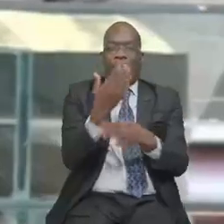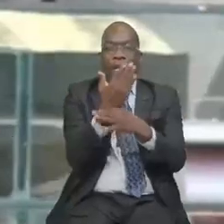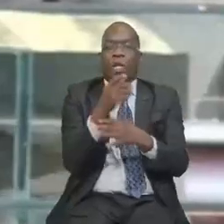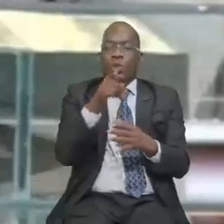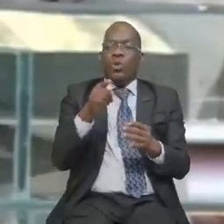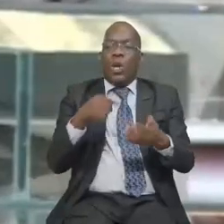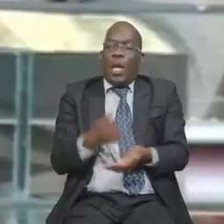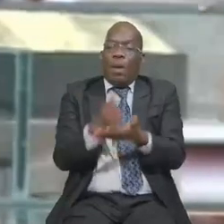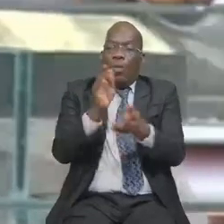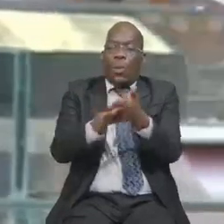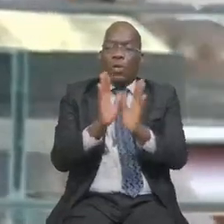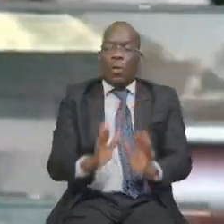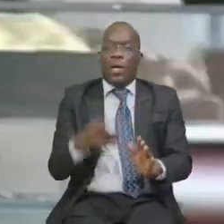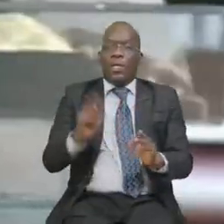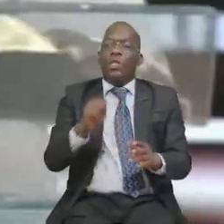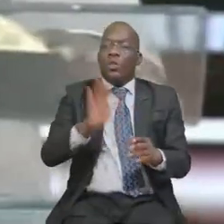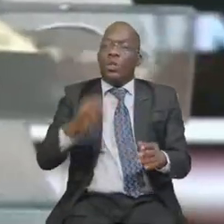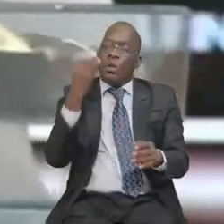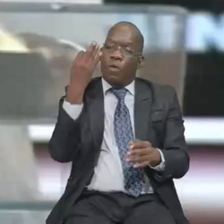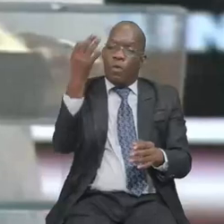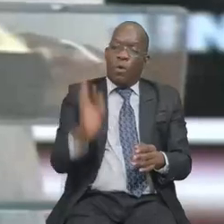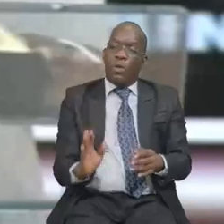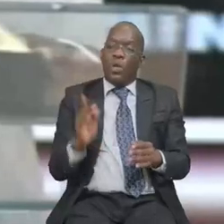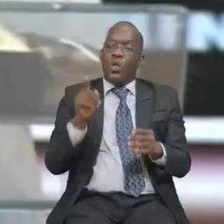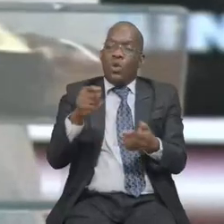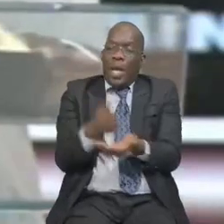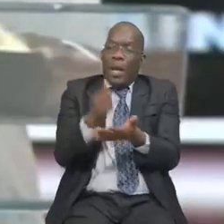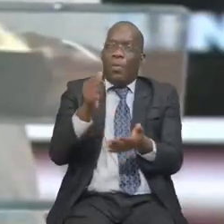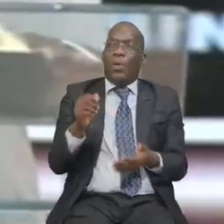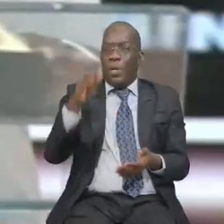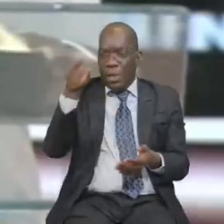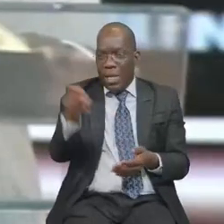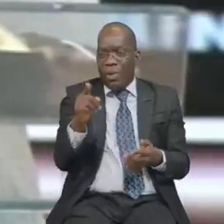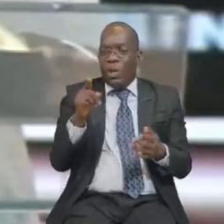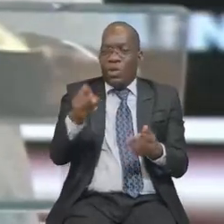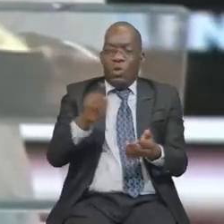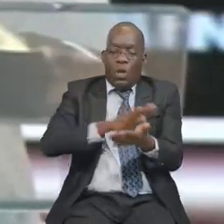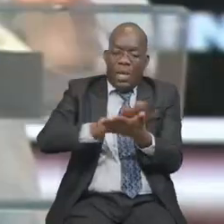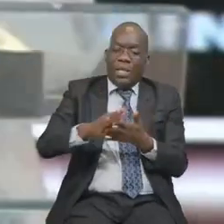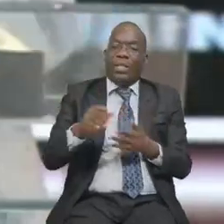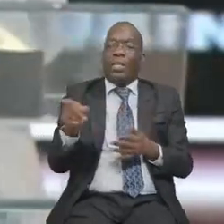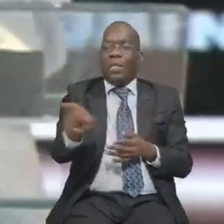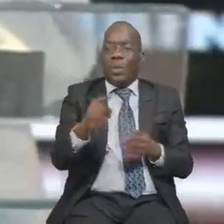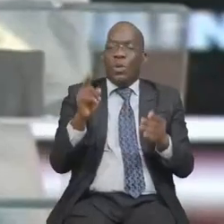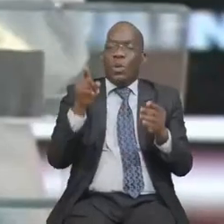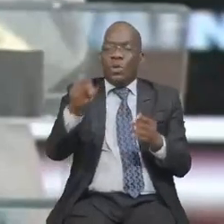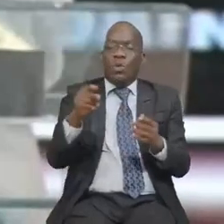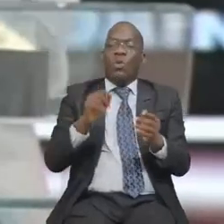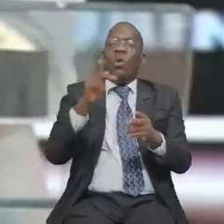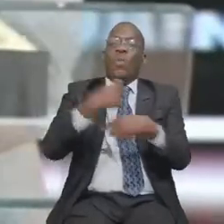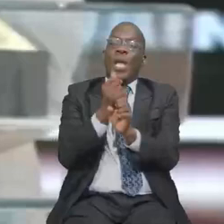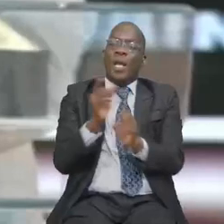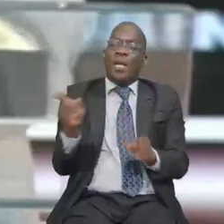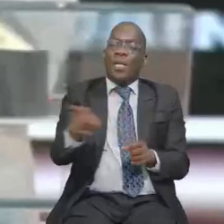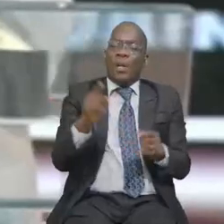enfants de Dieu, tu les aides, tu les purifies, tu les laves, tu les rends davantage